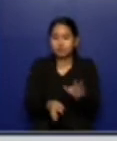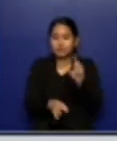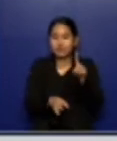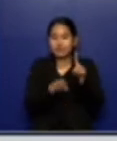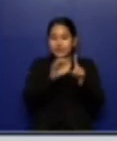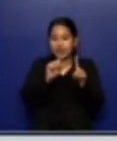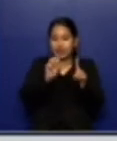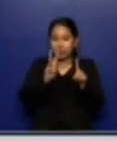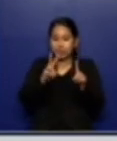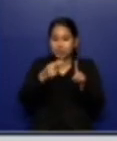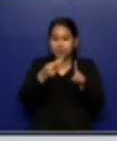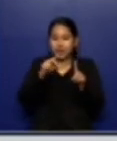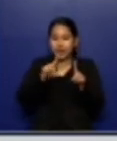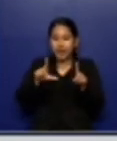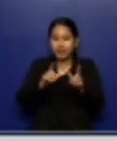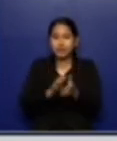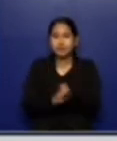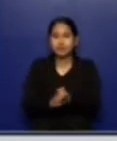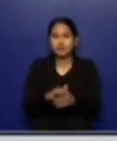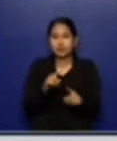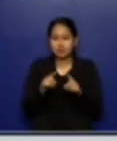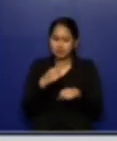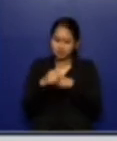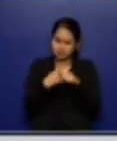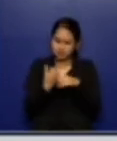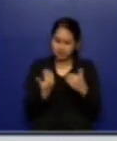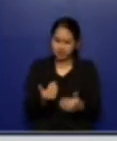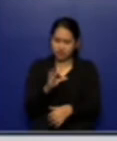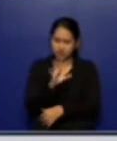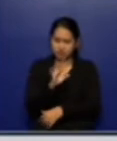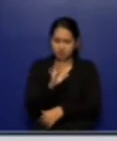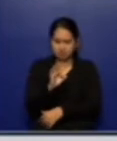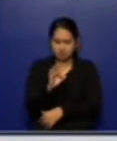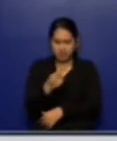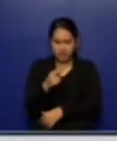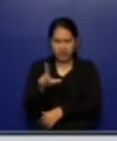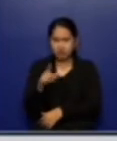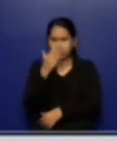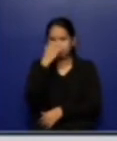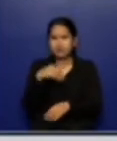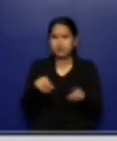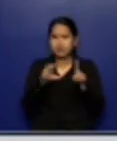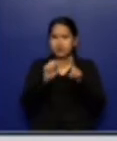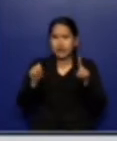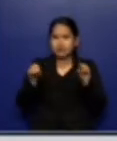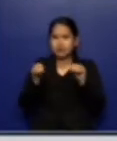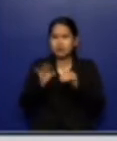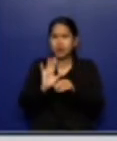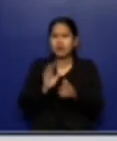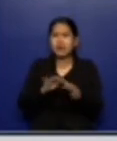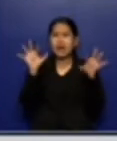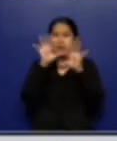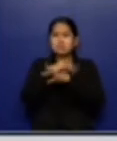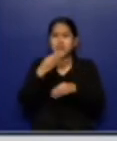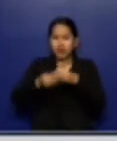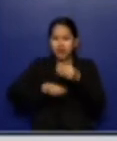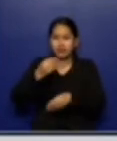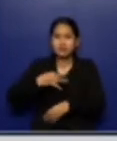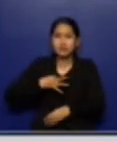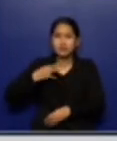นี้ 99,000 ทำไมไม่เอา 100,000 เลยมันเหมือนกับขายเสื้อผ้าตัว